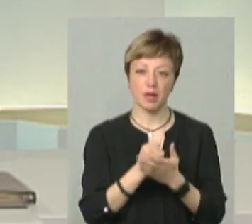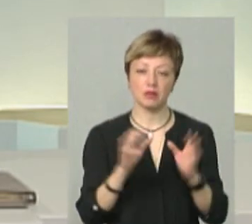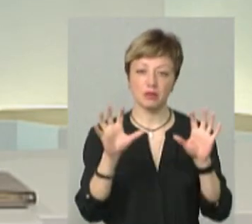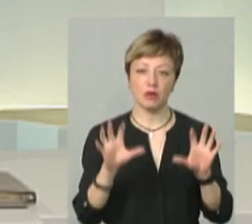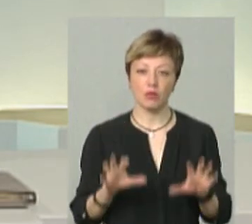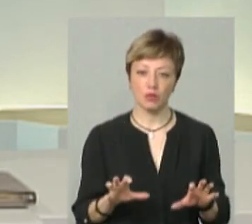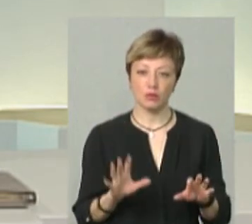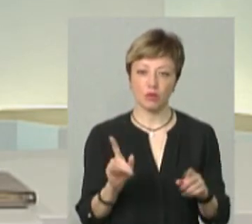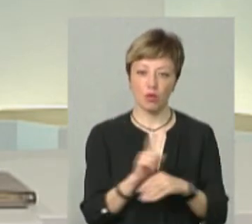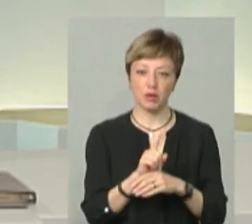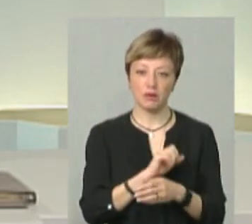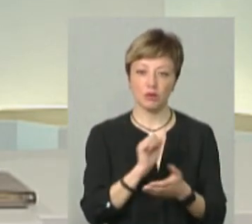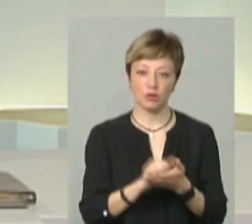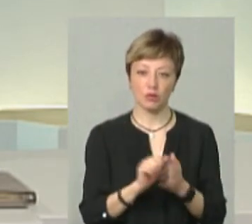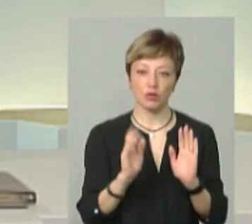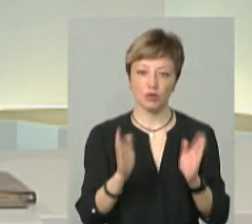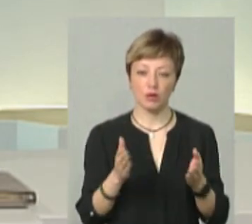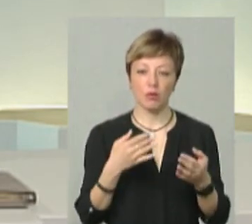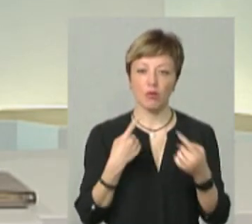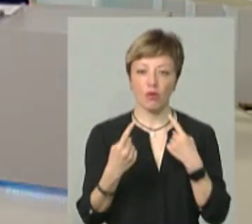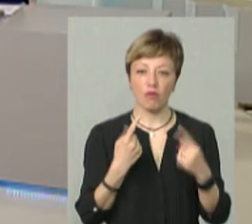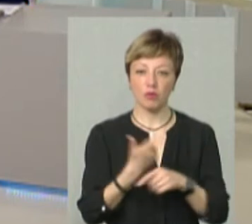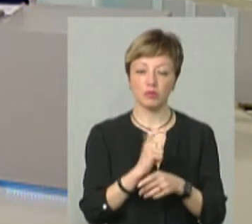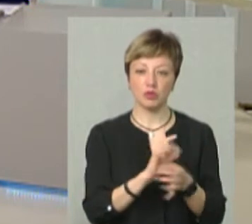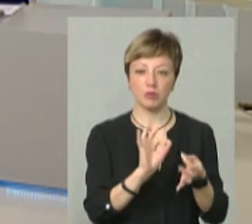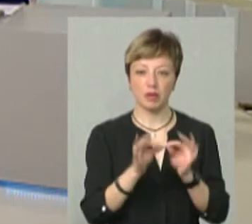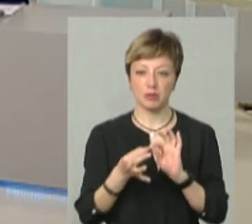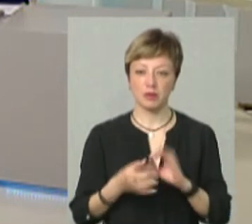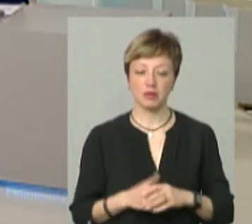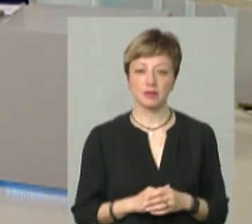будуть розроблені нормативні документи, тоді будемо...